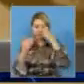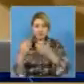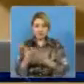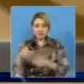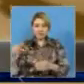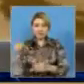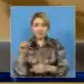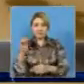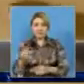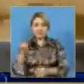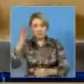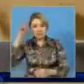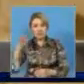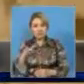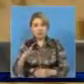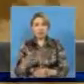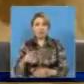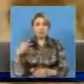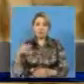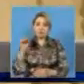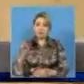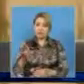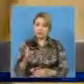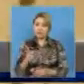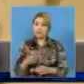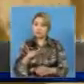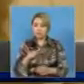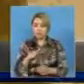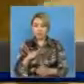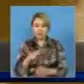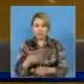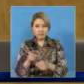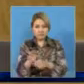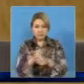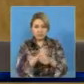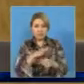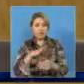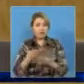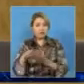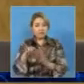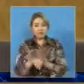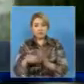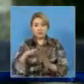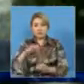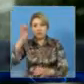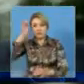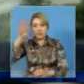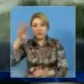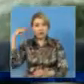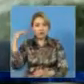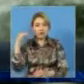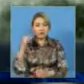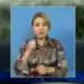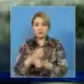100 тысяч казахстанцев, чуть более 20 тысяч из которых были расстреляны. В их числе и выдающиеся